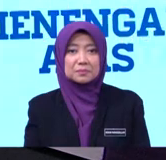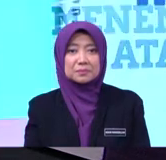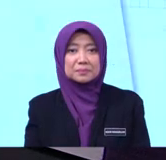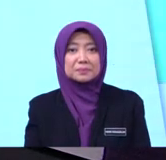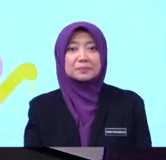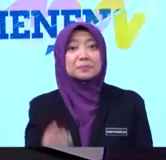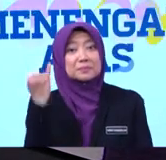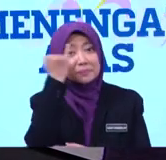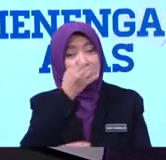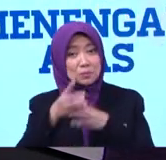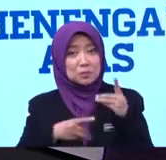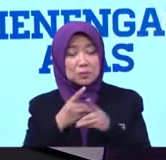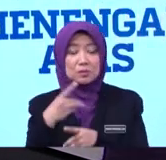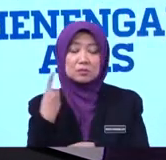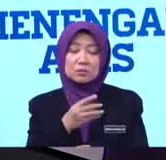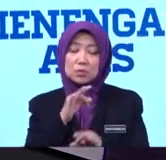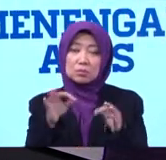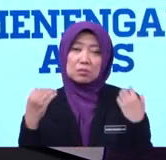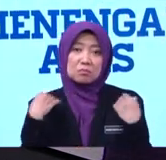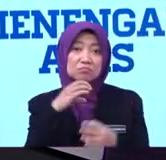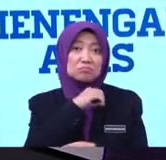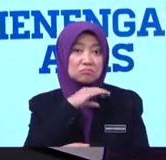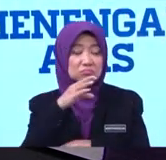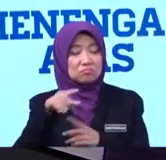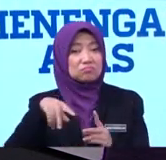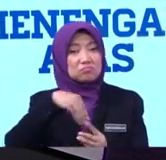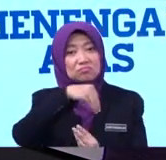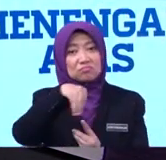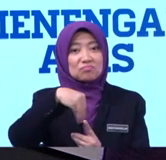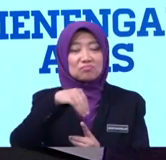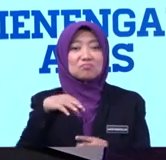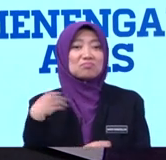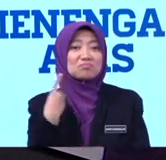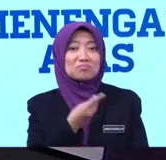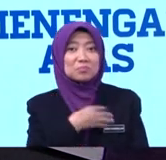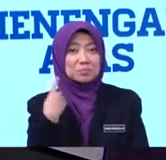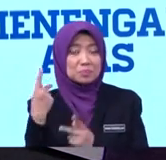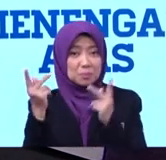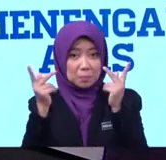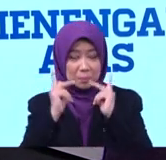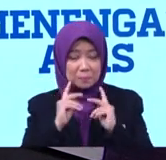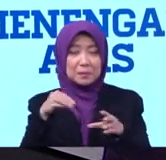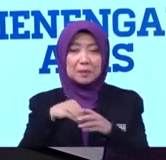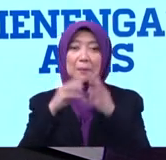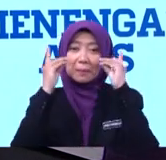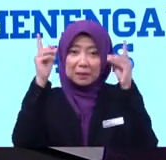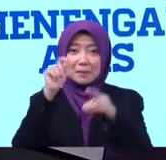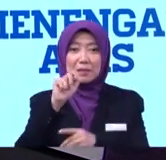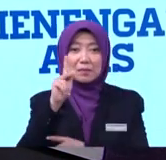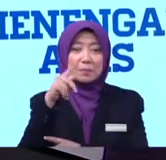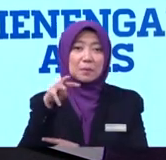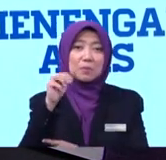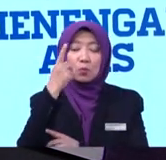kan indah dunia kita kalau tak dipercepat dalam kita baik Bertemu kembali bersama kami dalam Dedek TV cpm tentunya untuk mata pelajaran